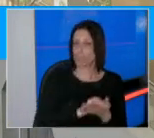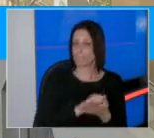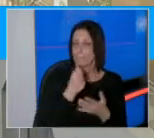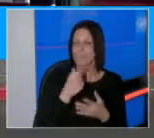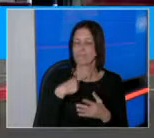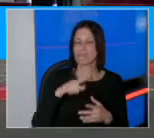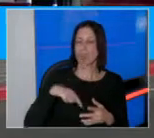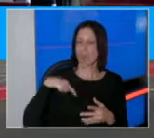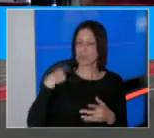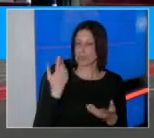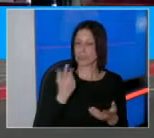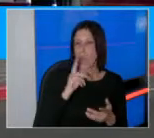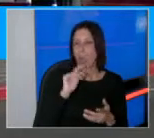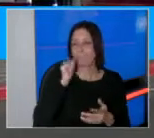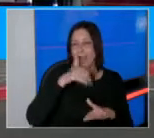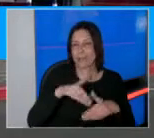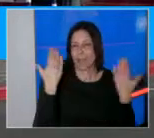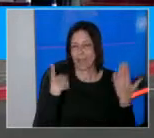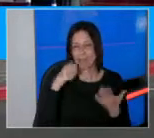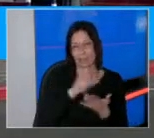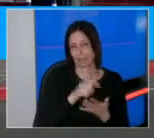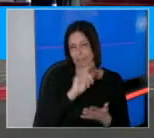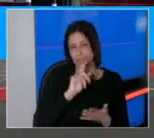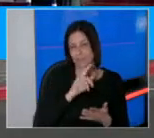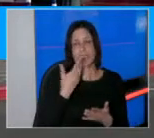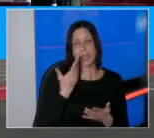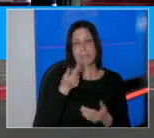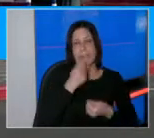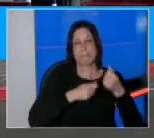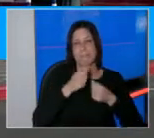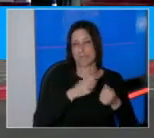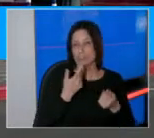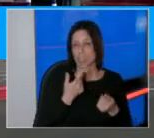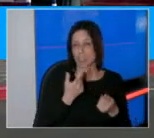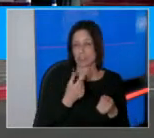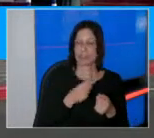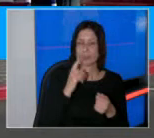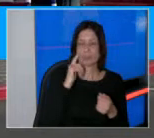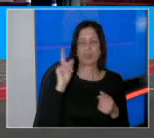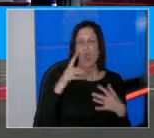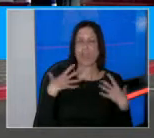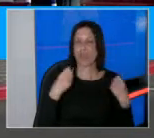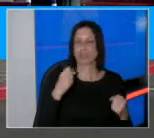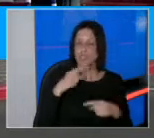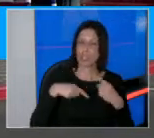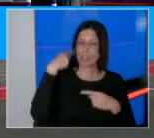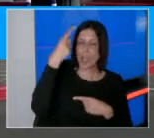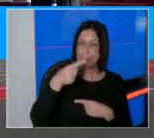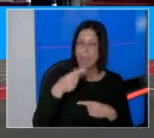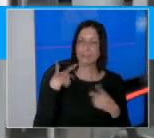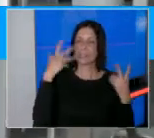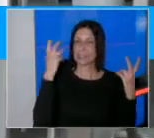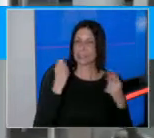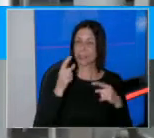לאורך זמן, זה לא מחר בבוקר אנחנו הולכים לשלם. אבל אם המשק לא יתושש בשנה הבאה, והציפיות הן חיוביות דרך